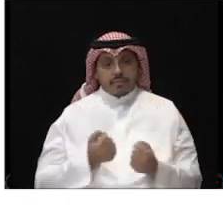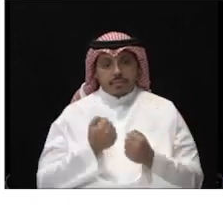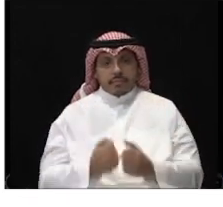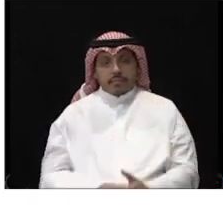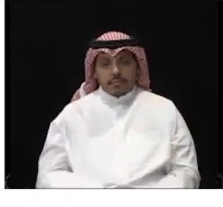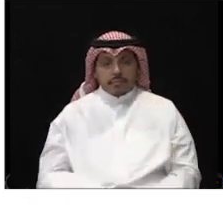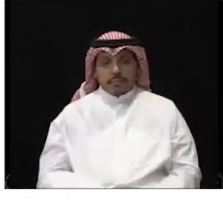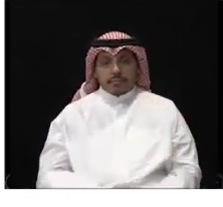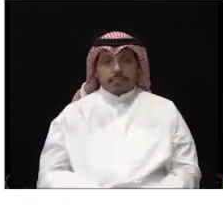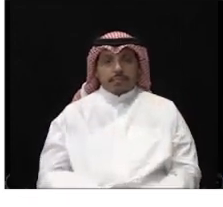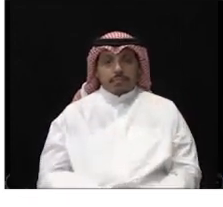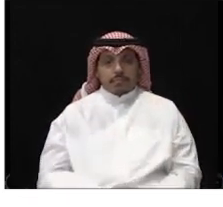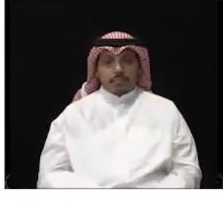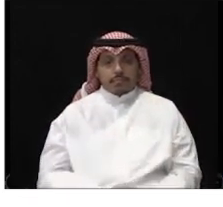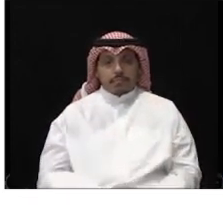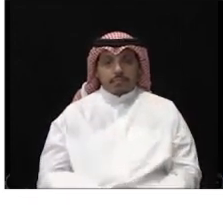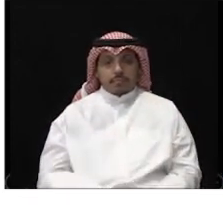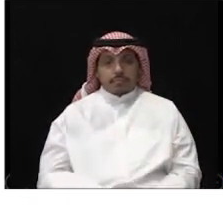أبطال، أحسنتم.